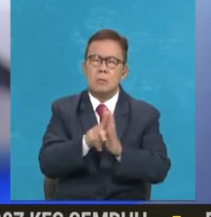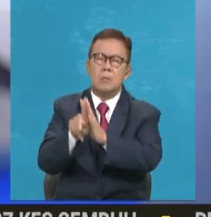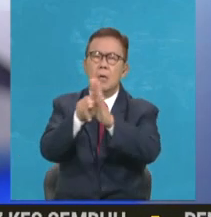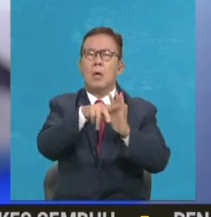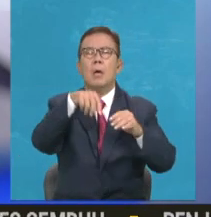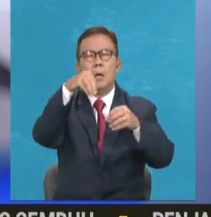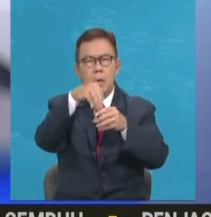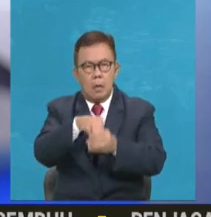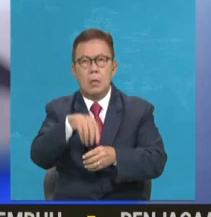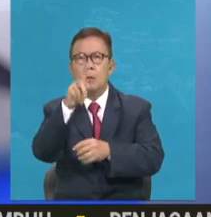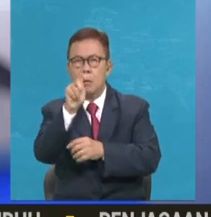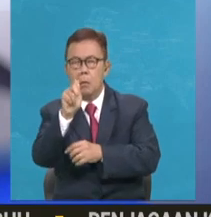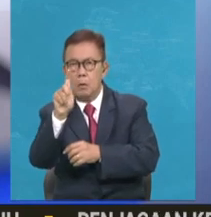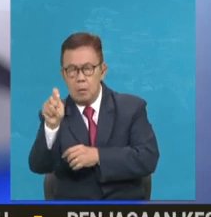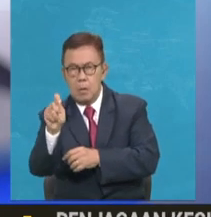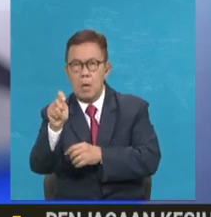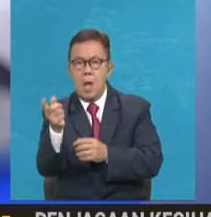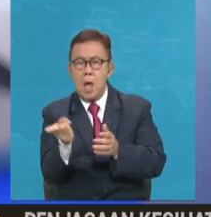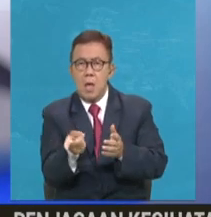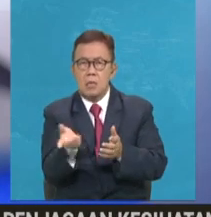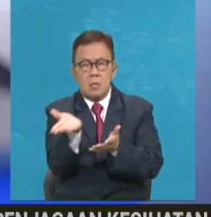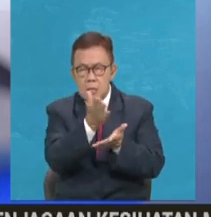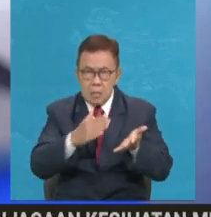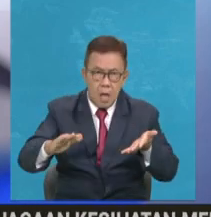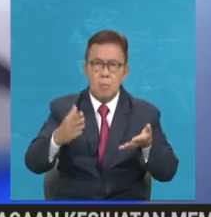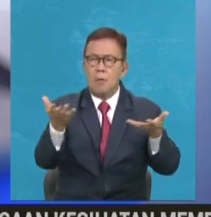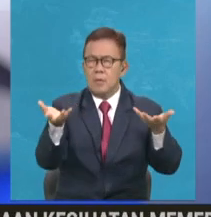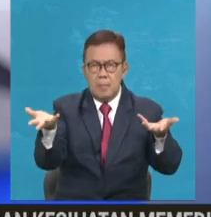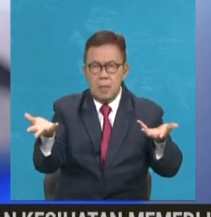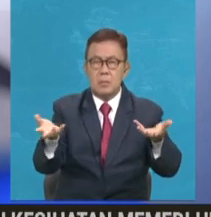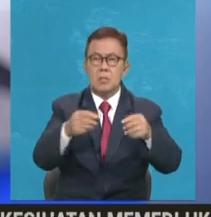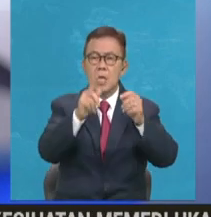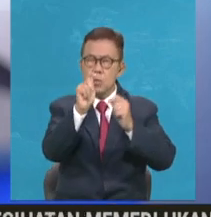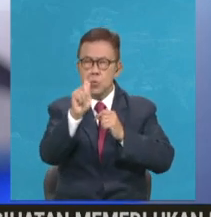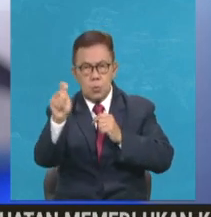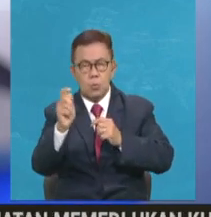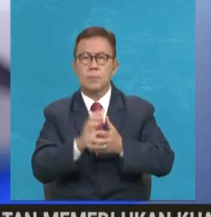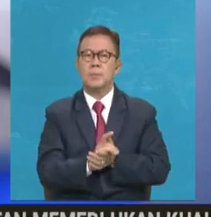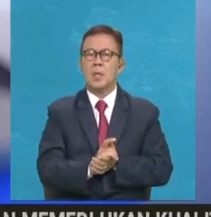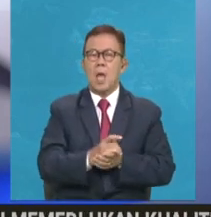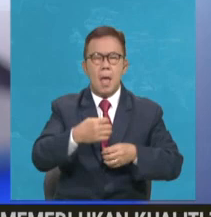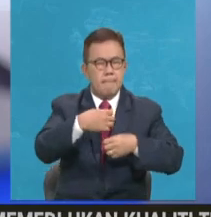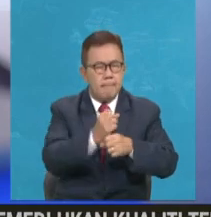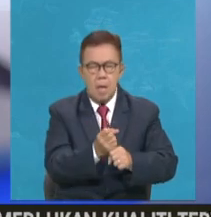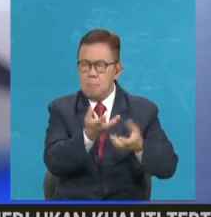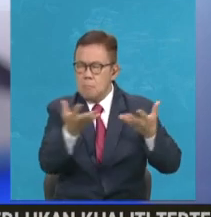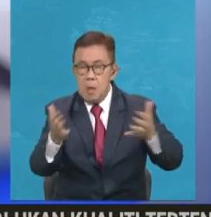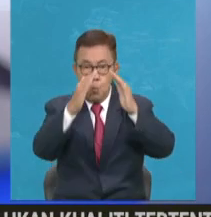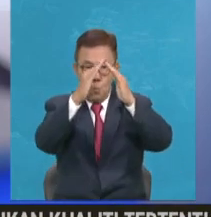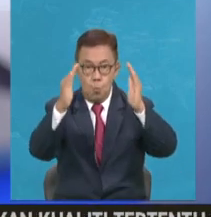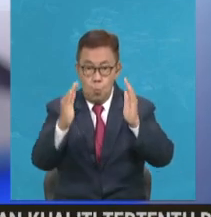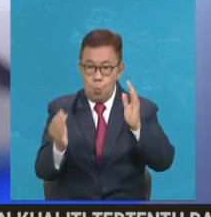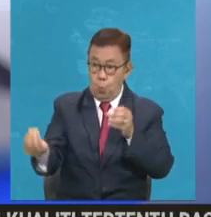Kuala ungara Bengkulu serta sebagian kawasan Kampung Pancong dan Kampung Layung ini menyebabkan beberapa buah rumah